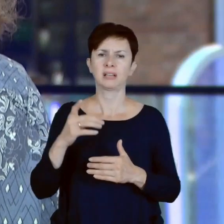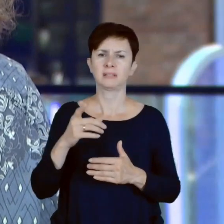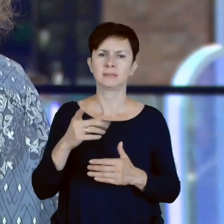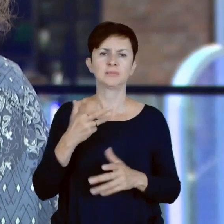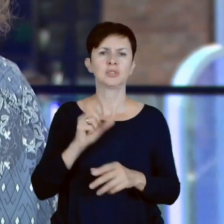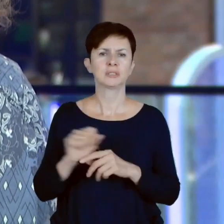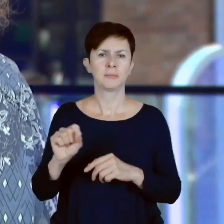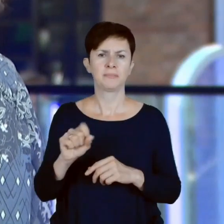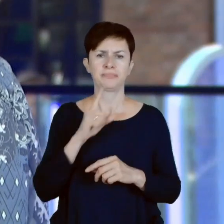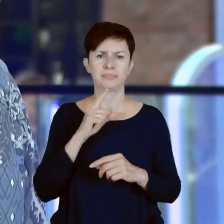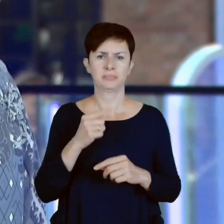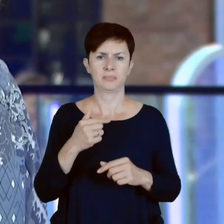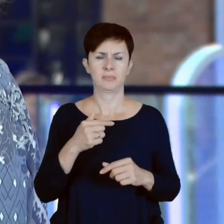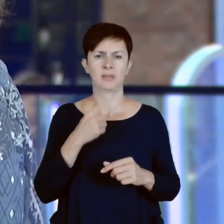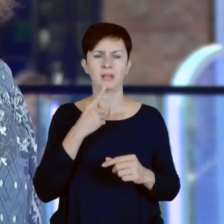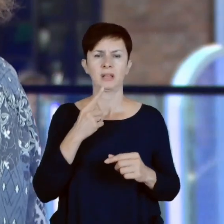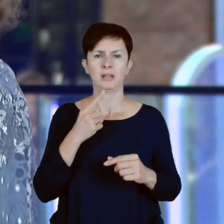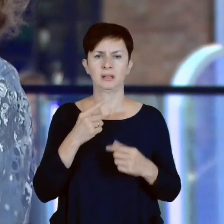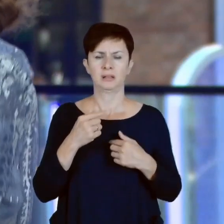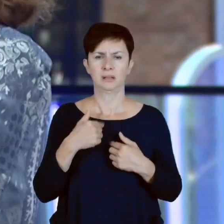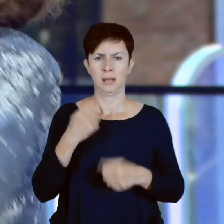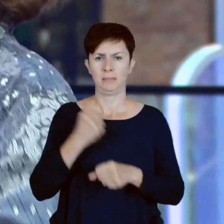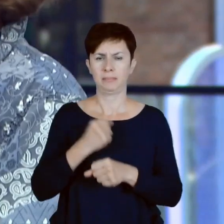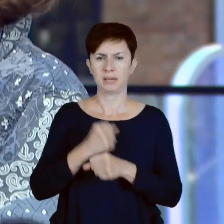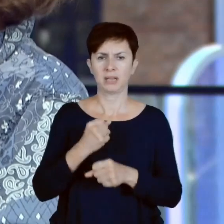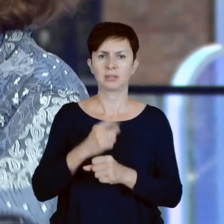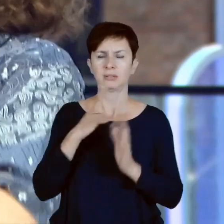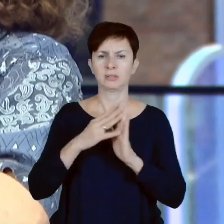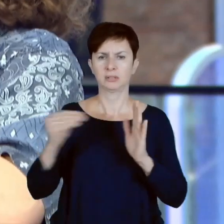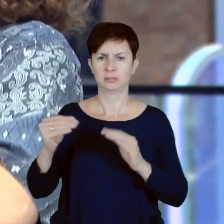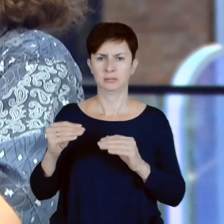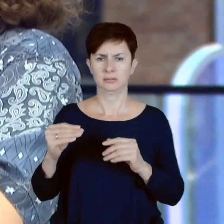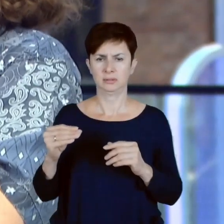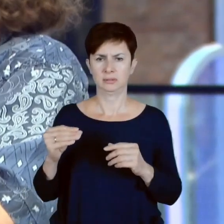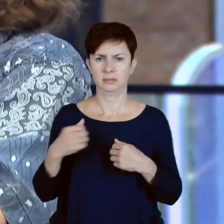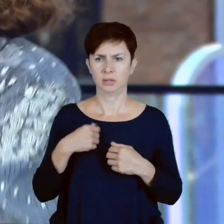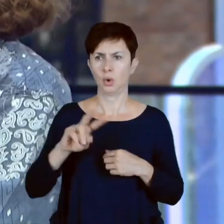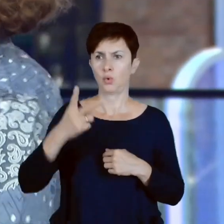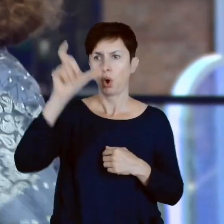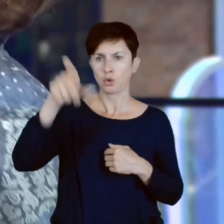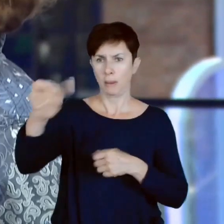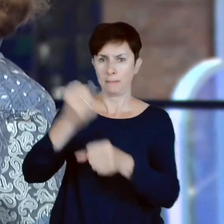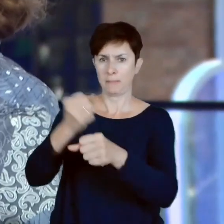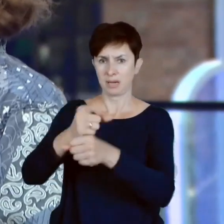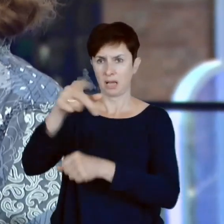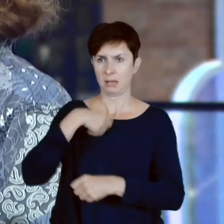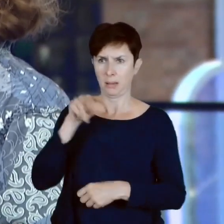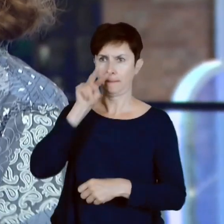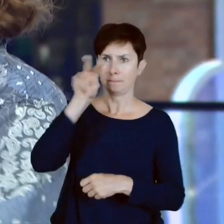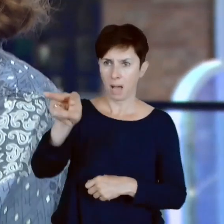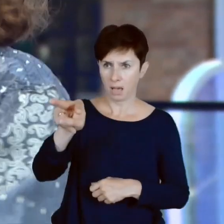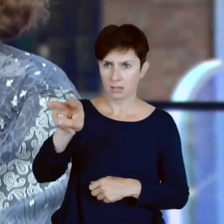dublowanie siebie w pracowaniu, to znaczy widzenie drugiej osoby, która pracuje, sprawia, że też chcemy pracować. To